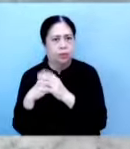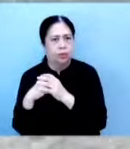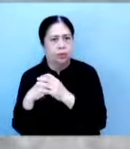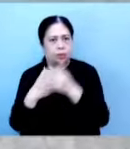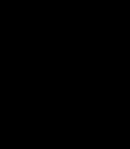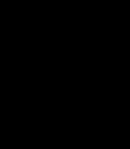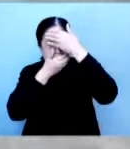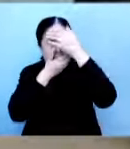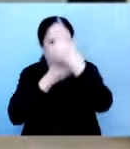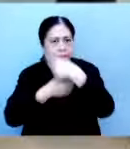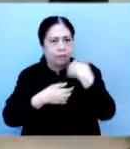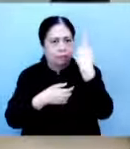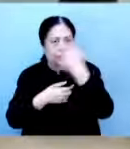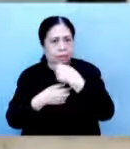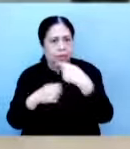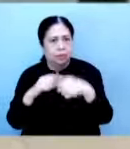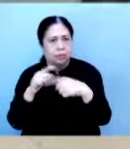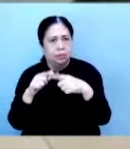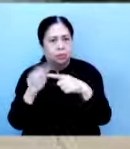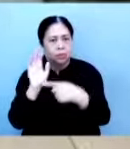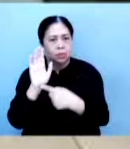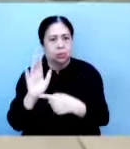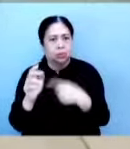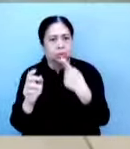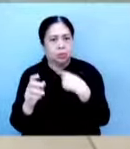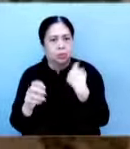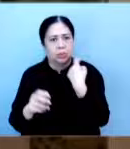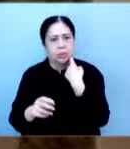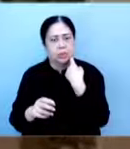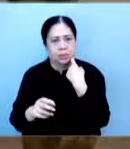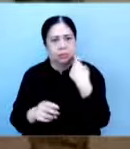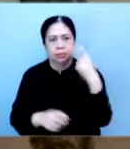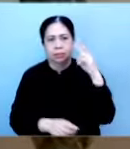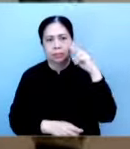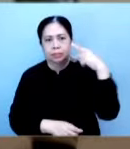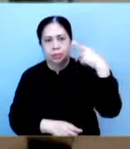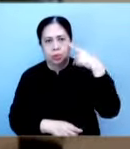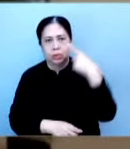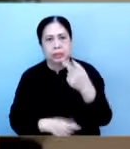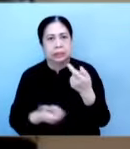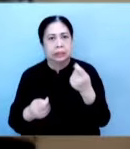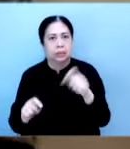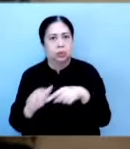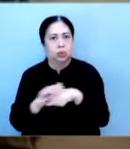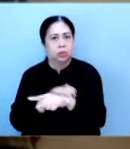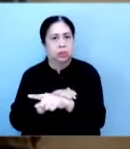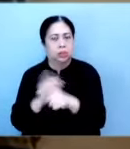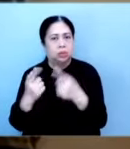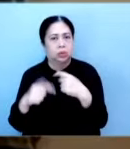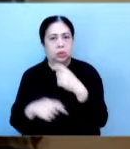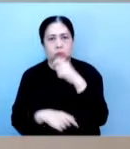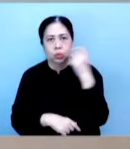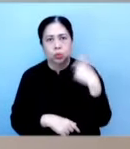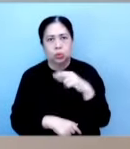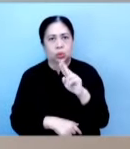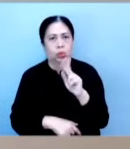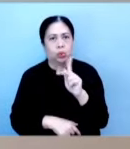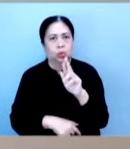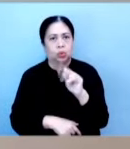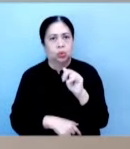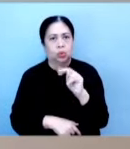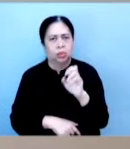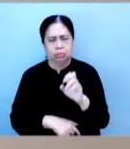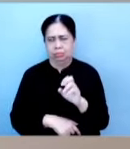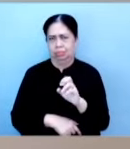mukha nila ng ilabas na mga autoridad na unang sinabi ni putin na nagtangka raw tumakas papuntang Ukraine ang mga suspek itin Ang